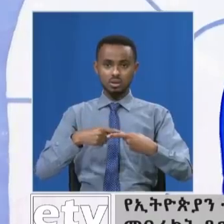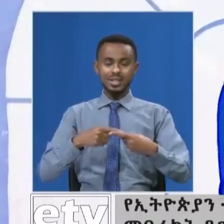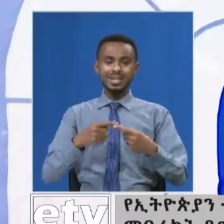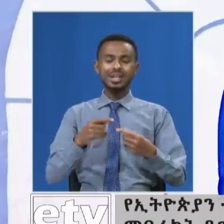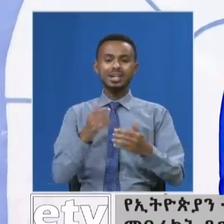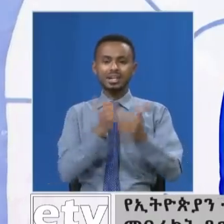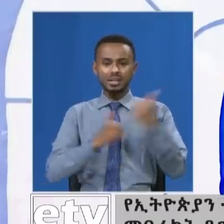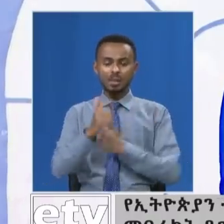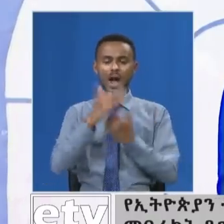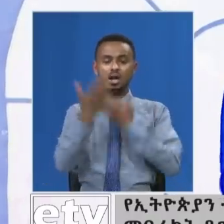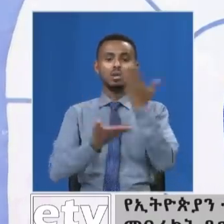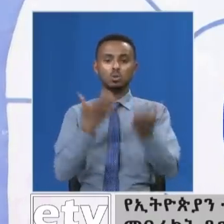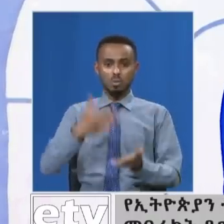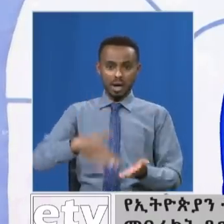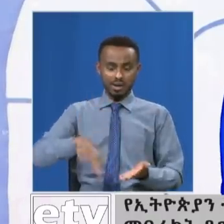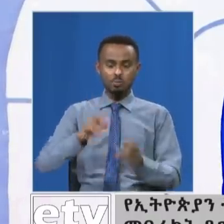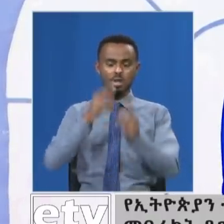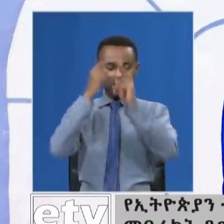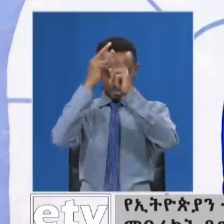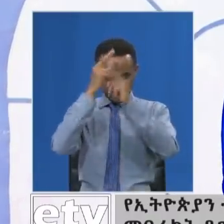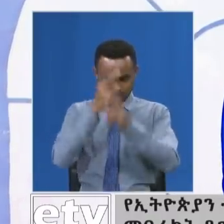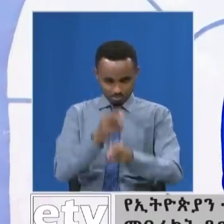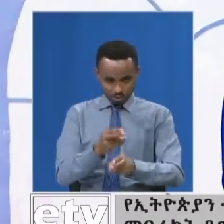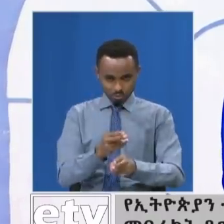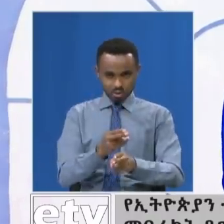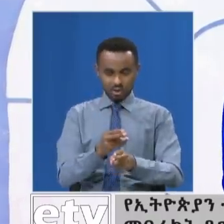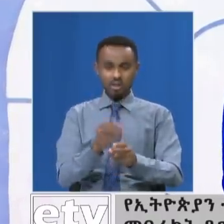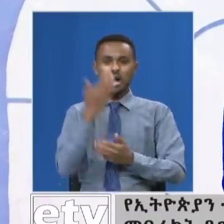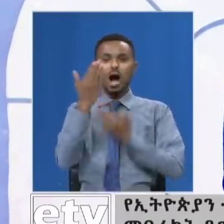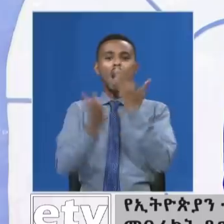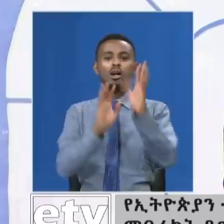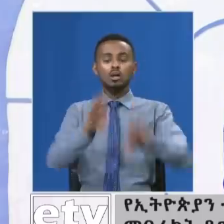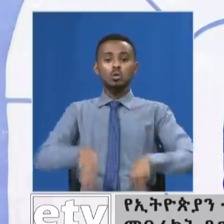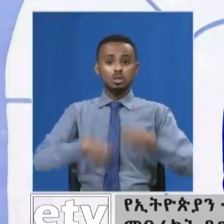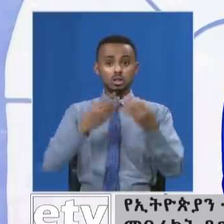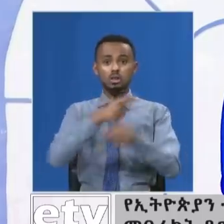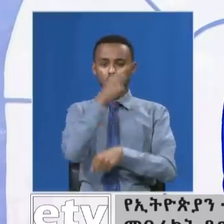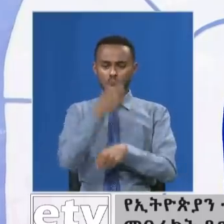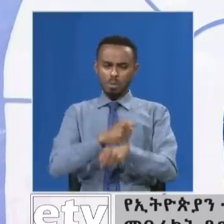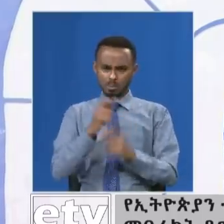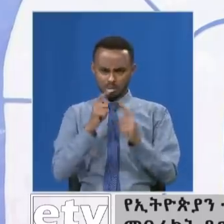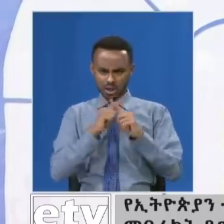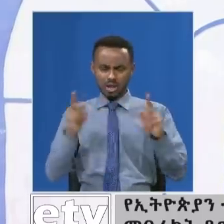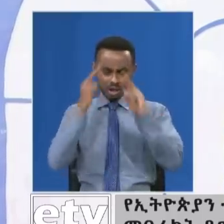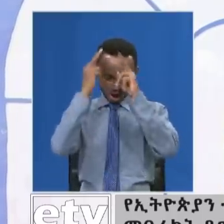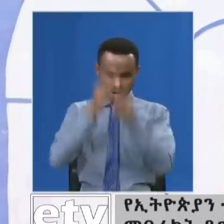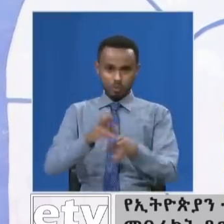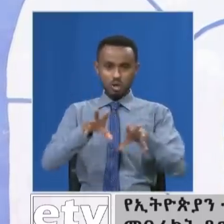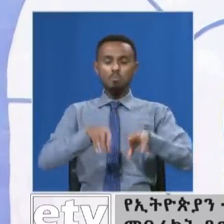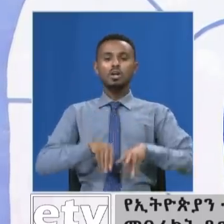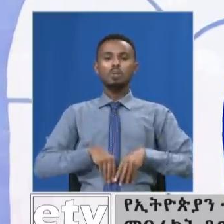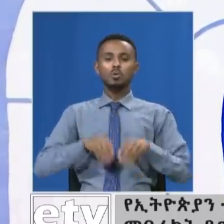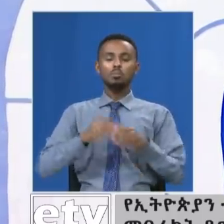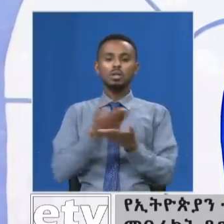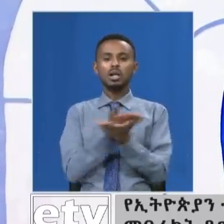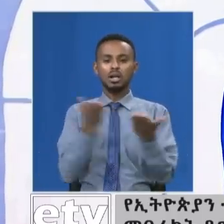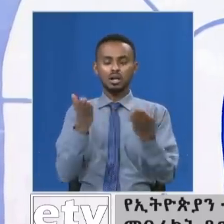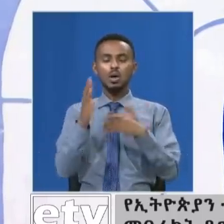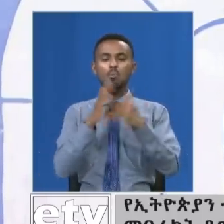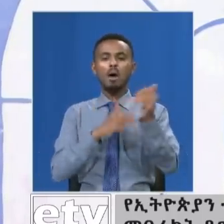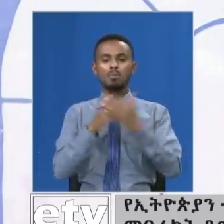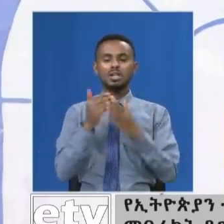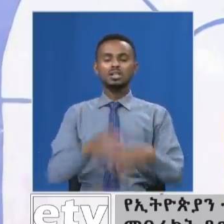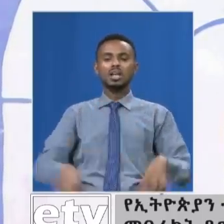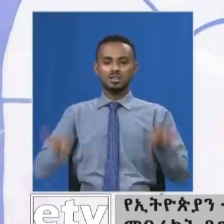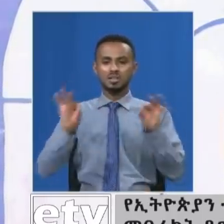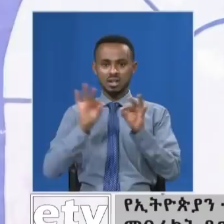የፕራይቬት ሰርቪስ የሚያገኙበት የሚከበሩበት ሰርቪስ ሰጪ ተቋማት በተለየ አክብሮት የሚቀበሉበት ነገር